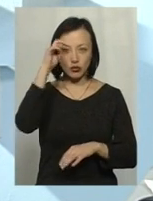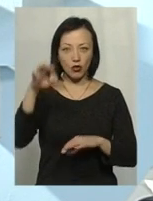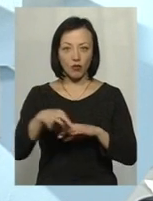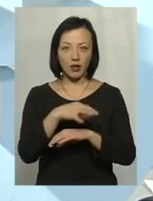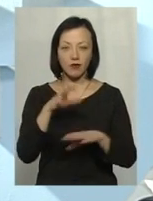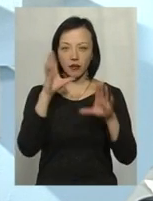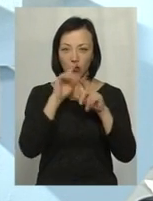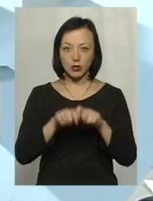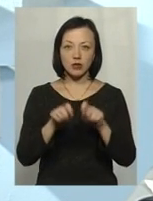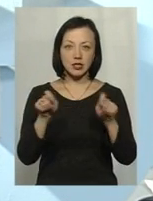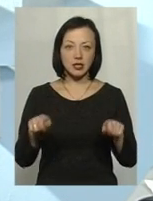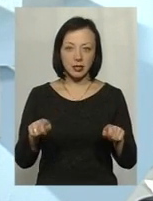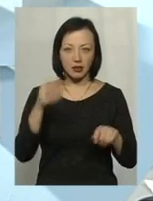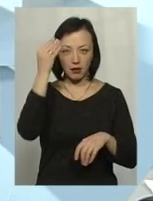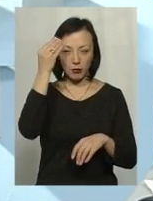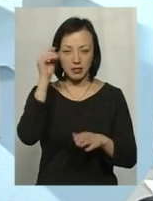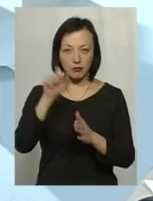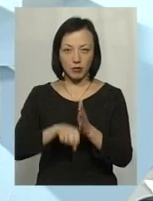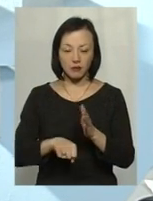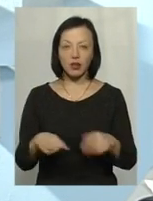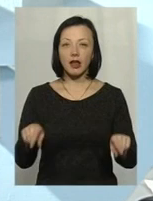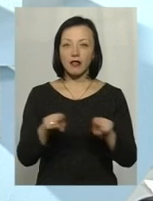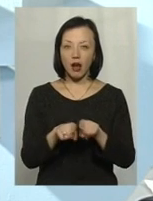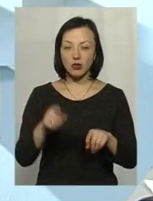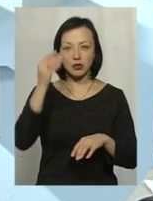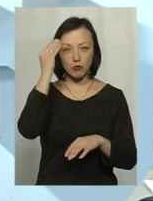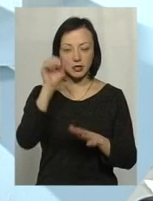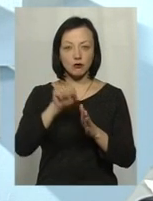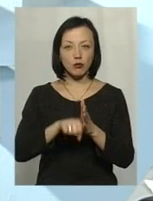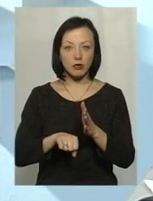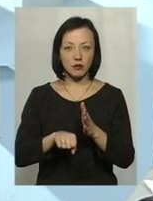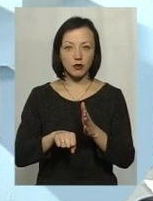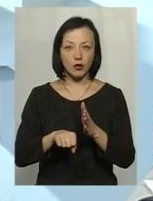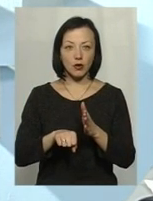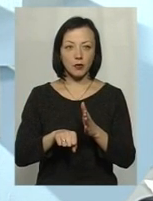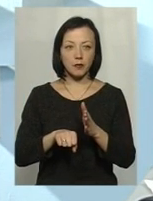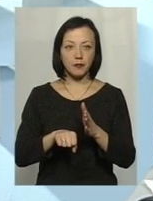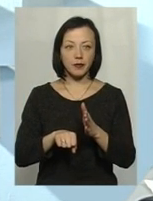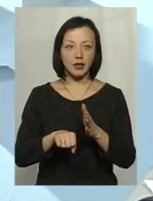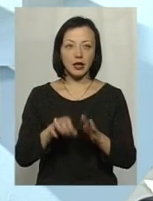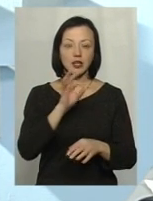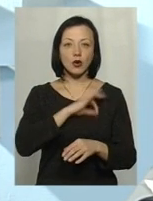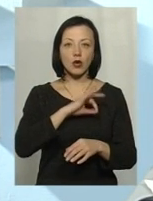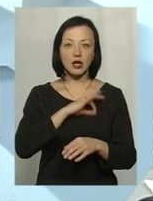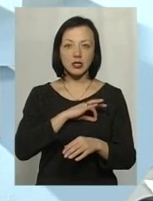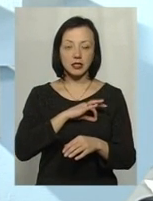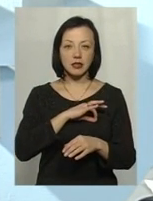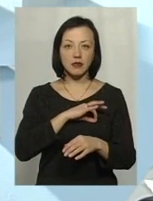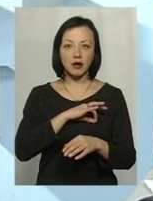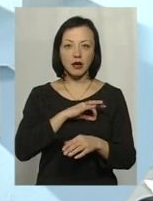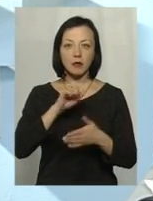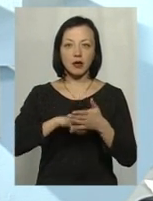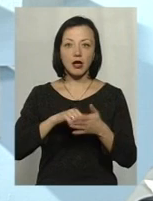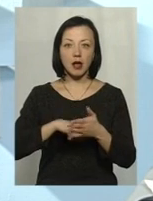нам вдалося розкрити навмисне вбивство. Також навмисне вбивство з корисливих мотивів